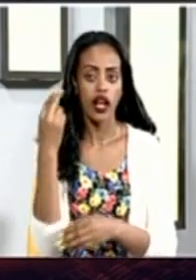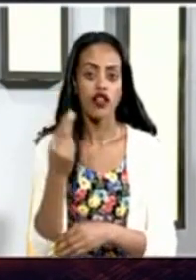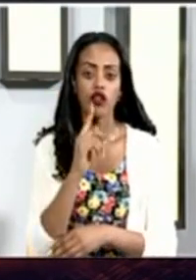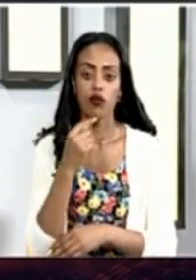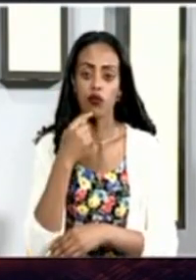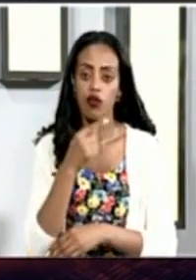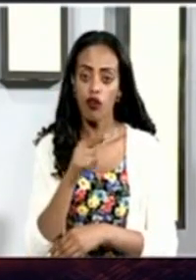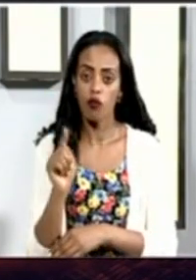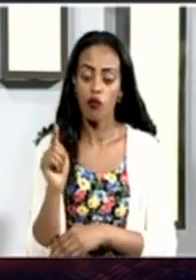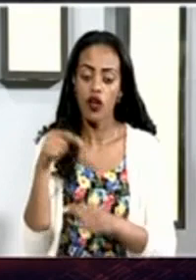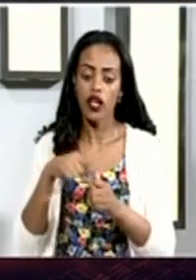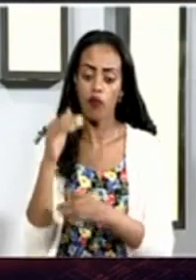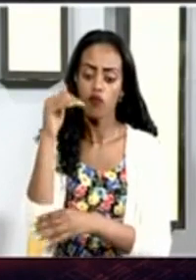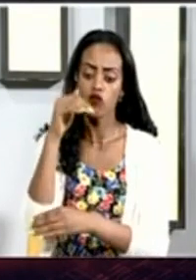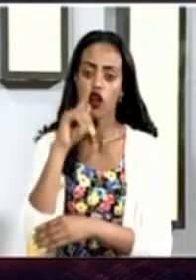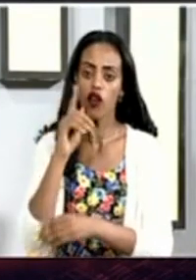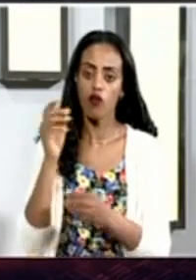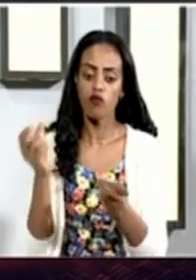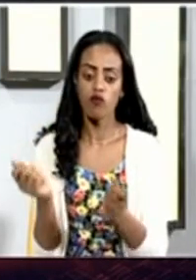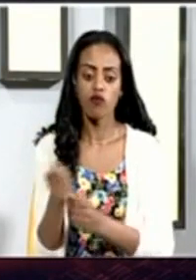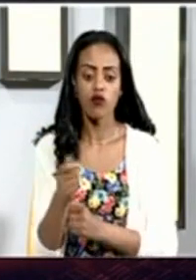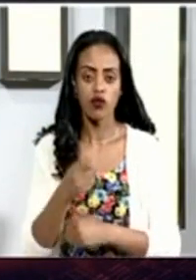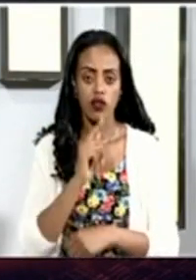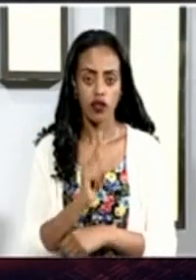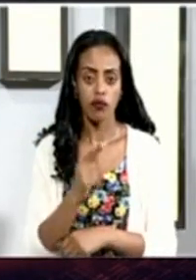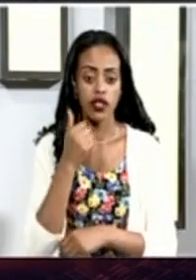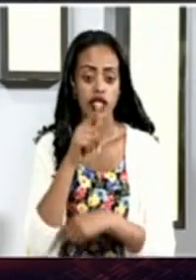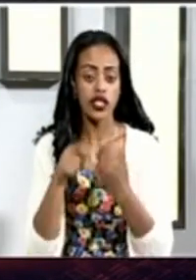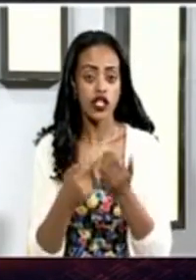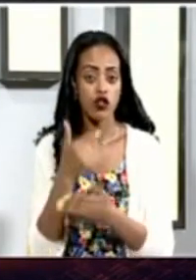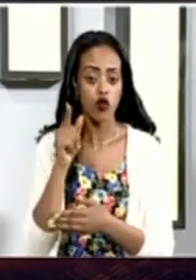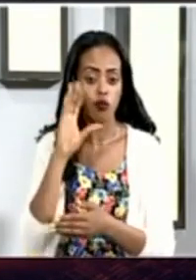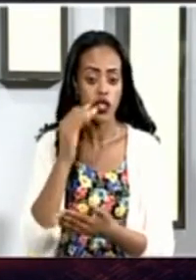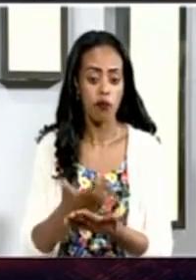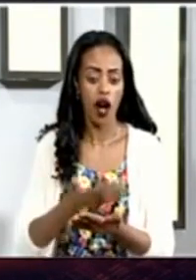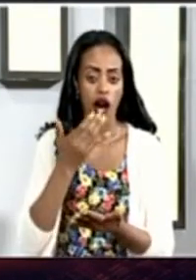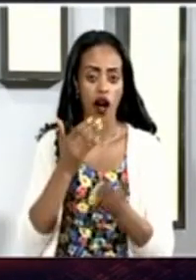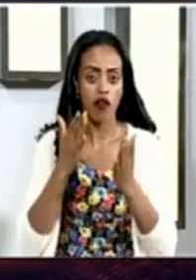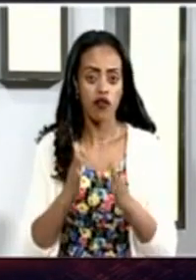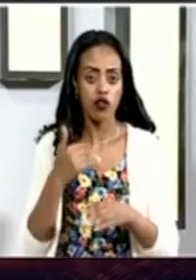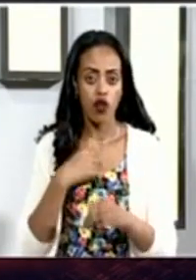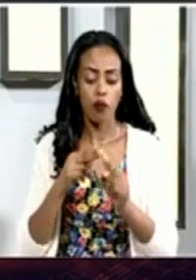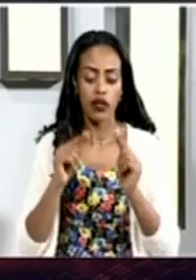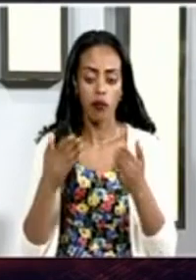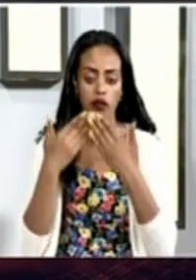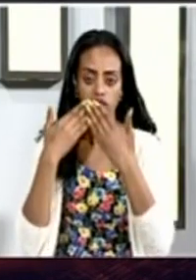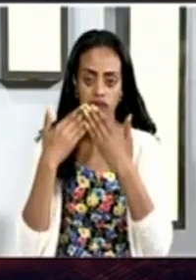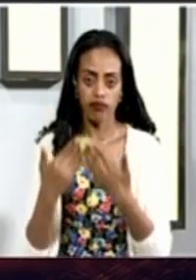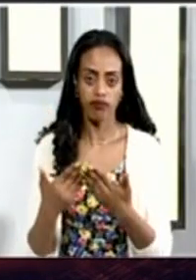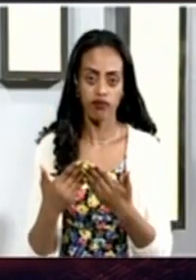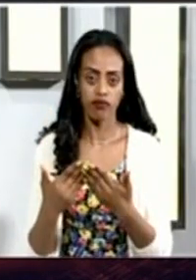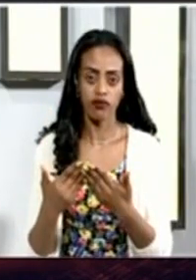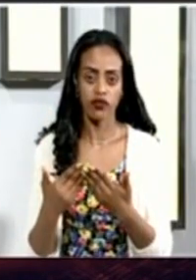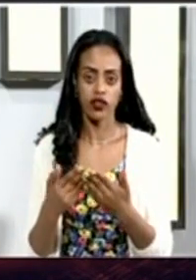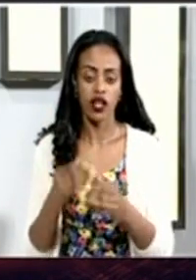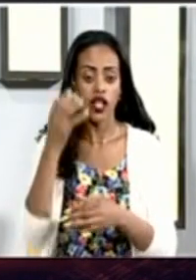إلهم نمشل أي موفيرهم سلزي تم سبهابتي تم إنفسترات أب حرشا زلو بتعمين أنا مسكنهم